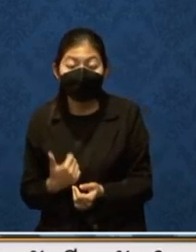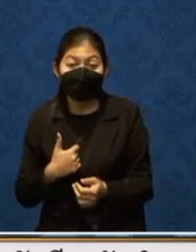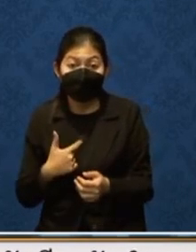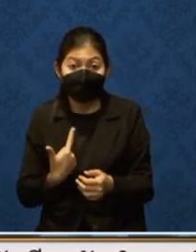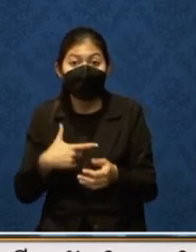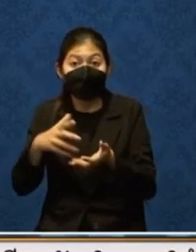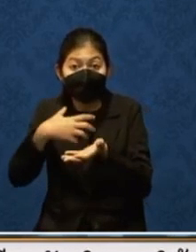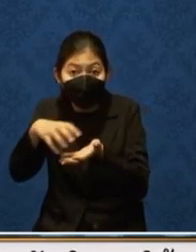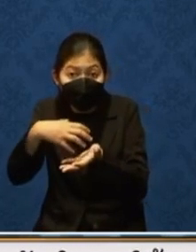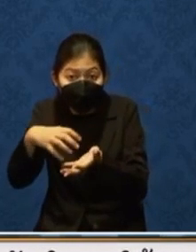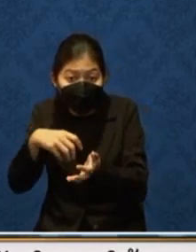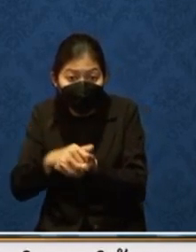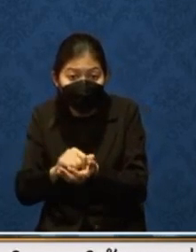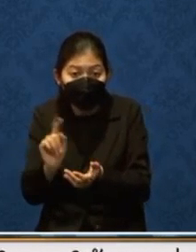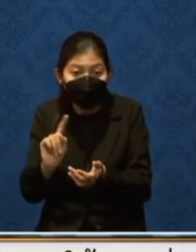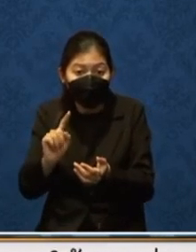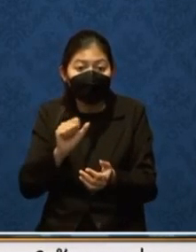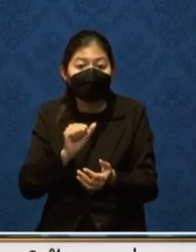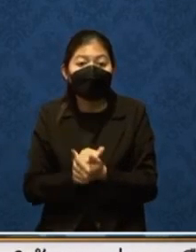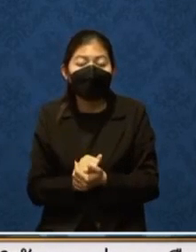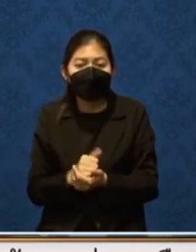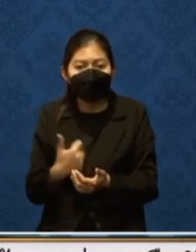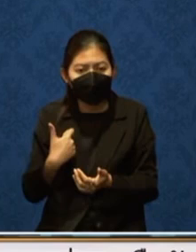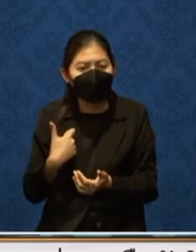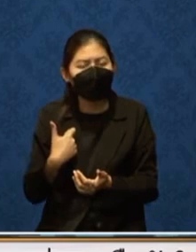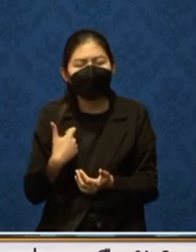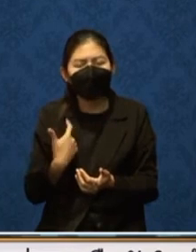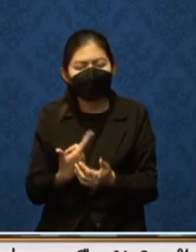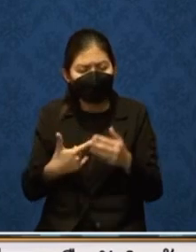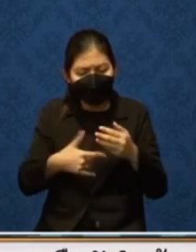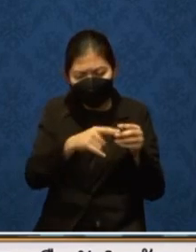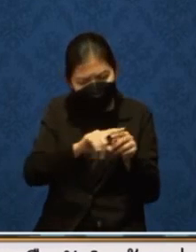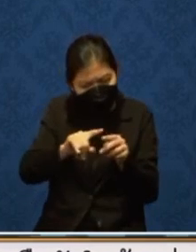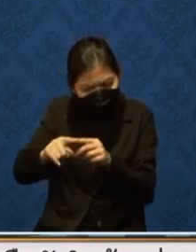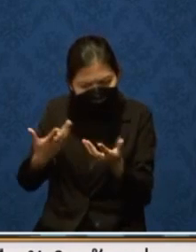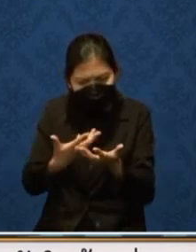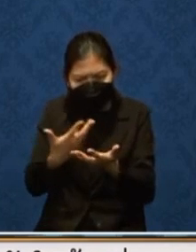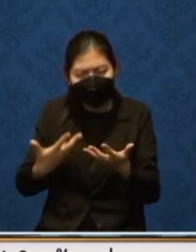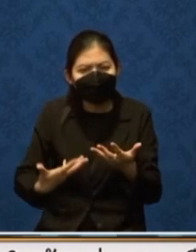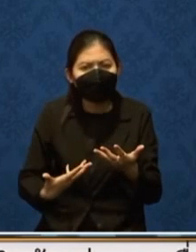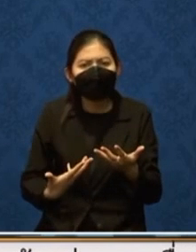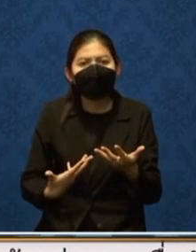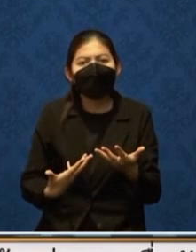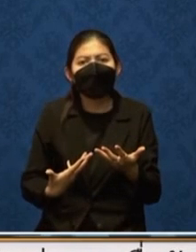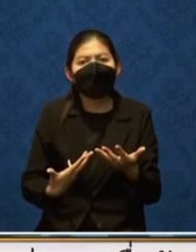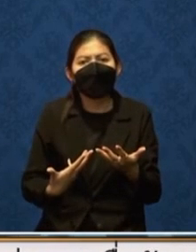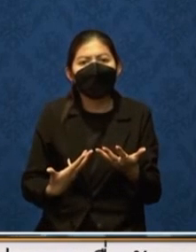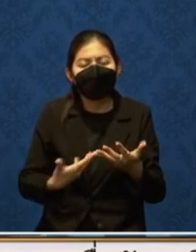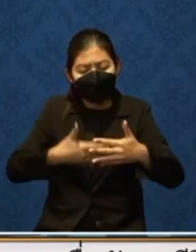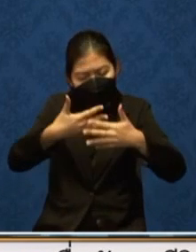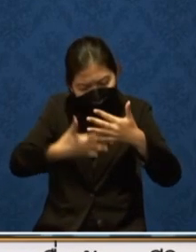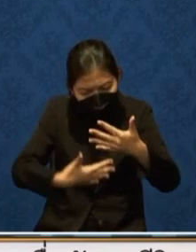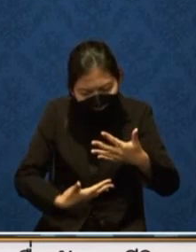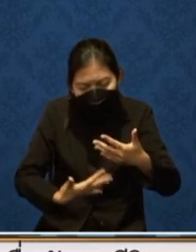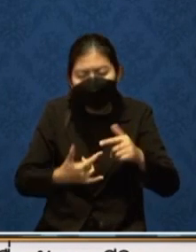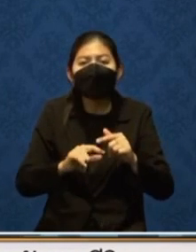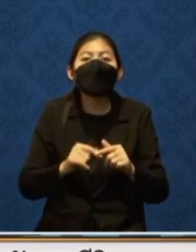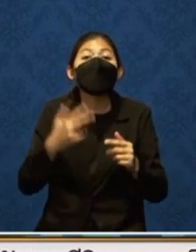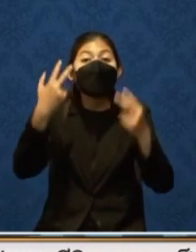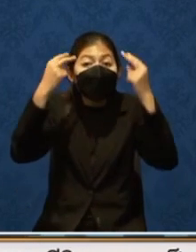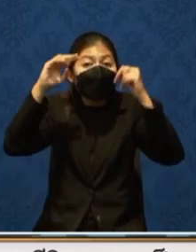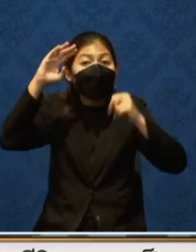มีโครง contracting ซ้ำซ้อน อยในนั้นเพียบ เยอะมากแล้วกแพงมากท่ปยุษคิด โยเรื่องนี้